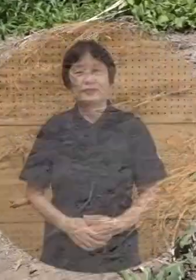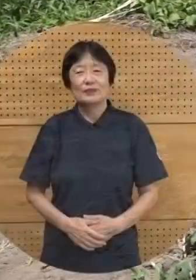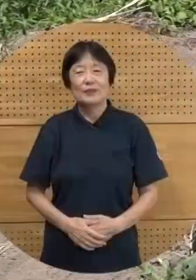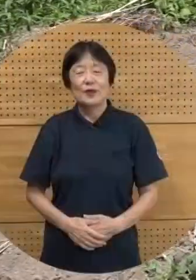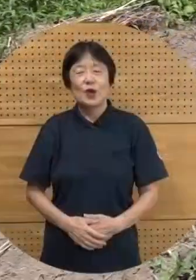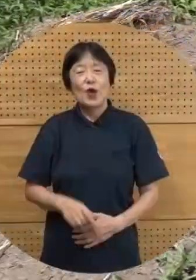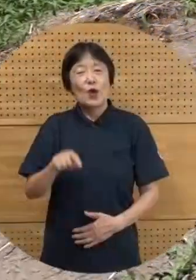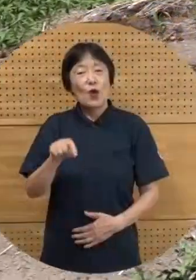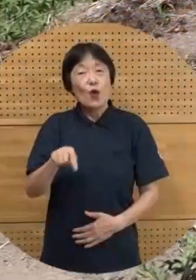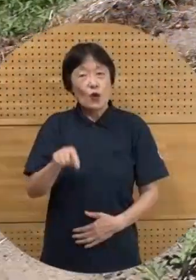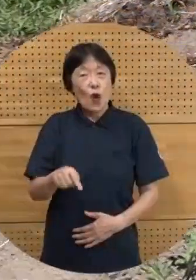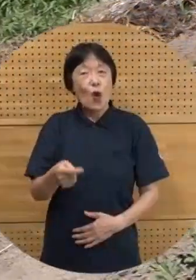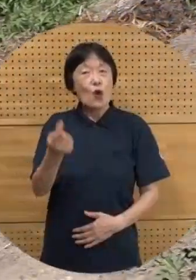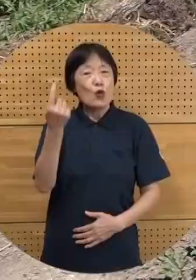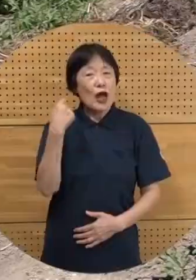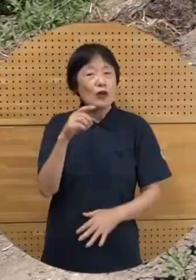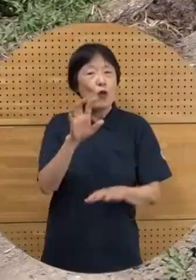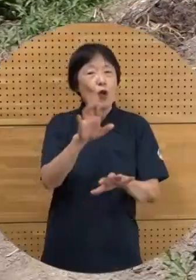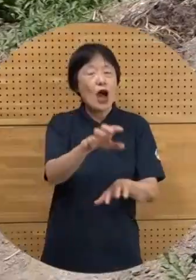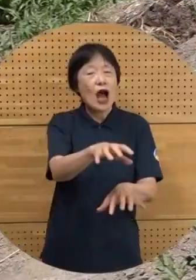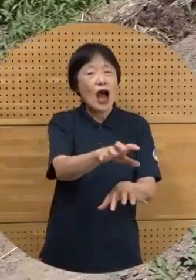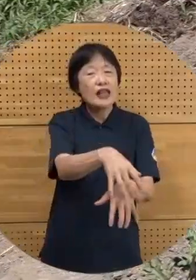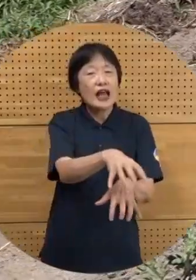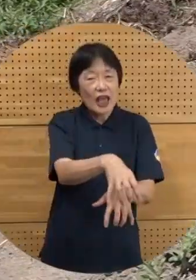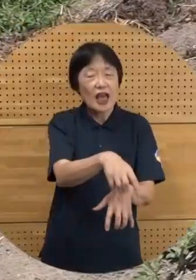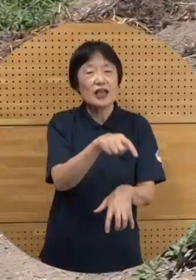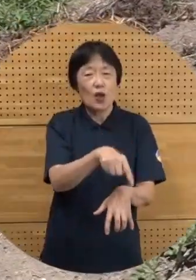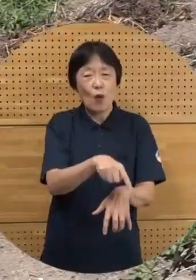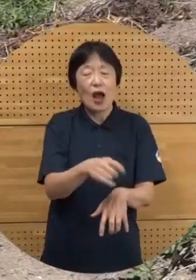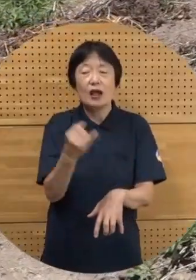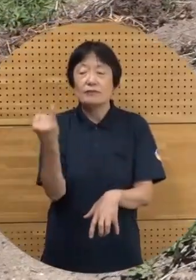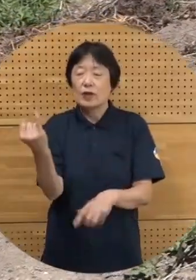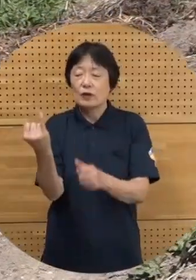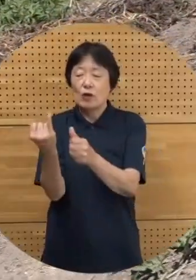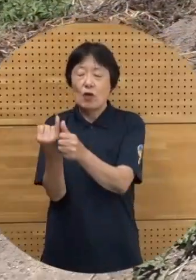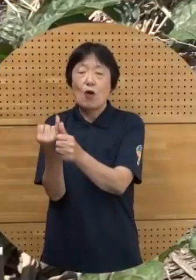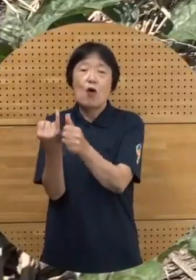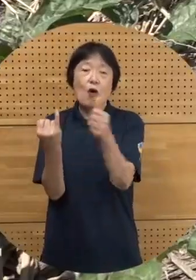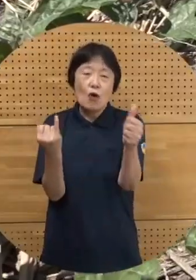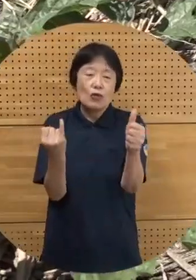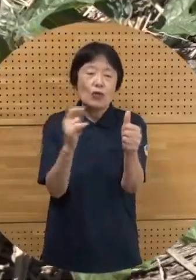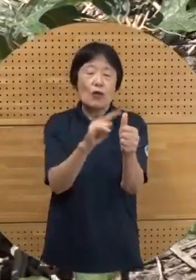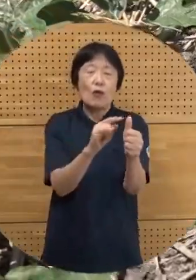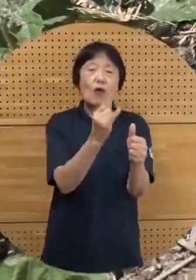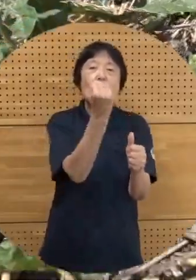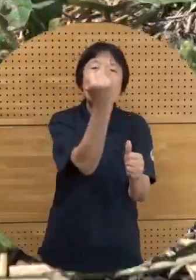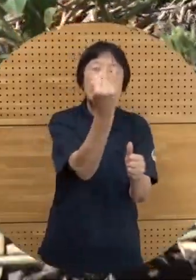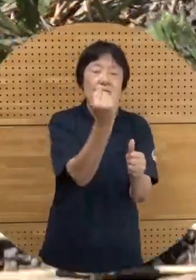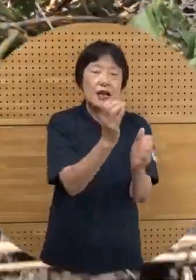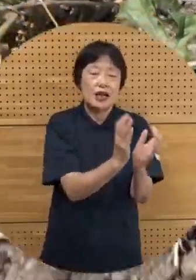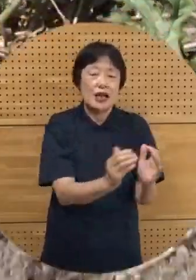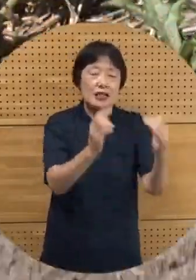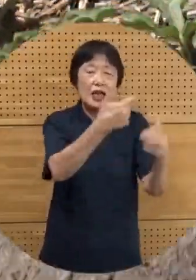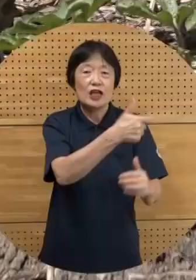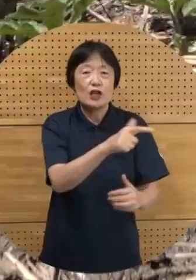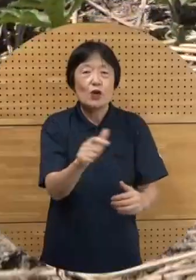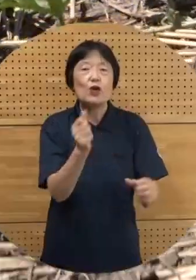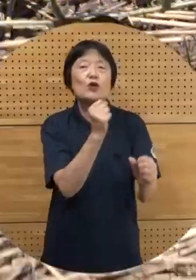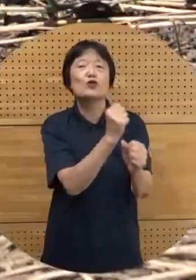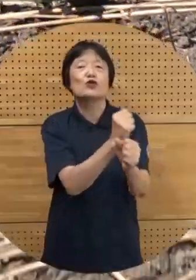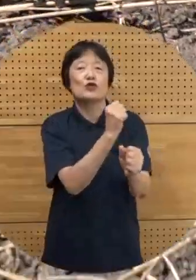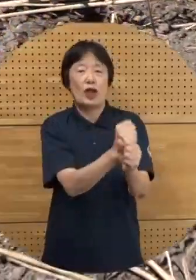集い場だんだんの裏にある畑では、安持さんの夫の母が野菜や果物を育てています